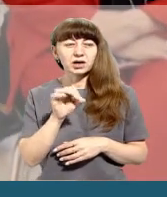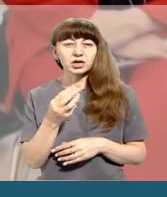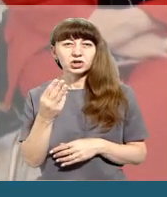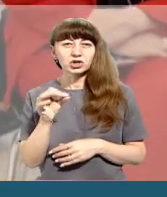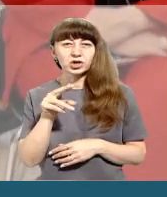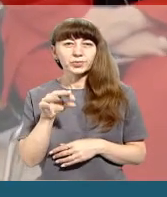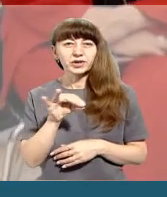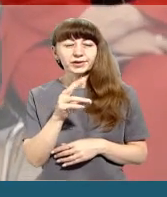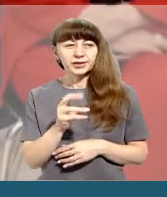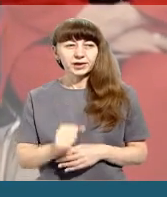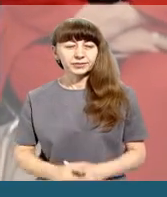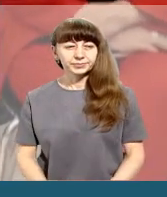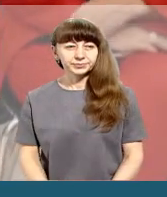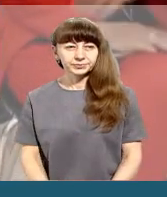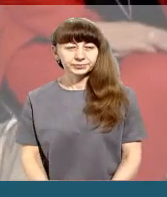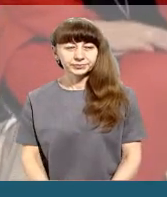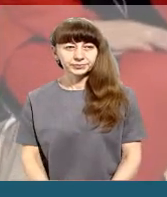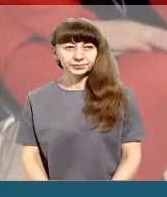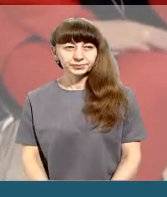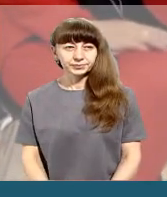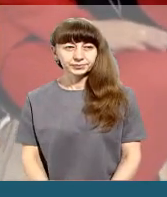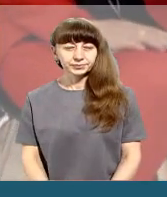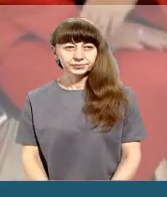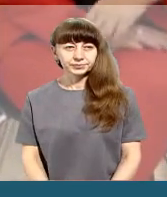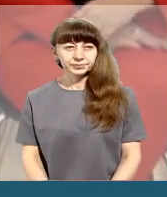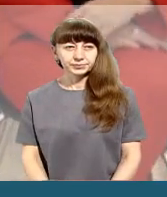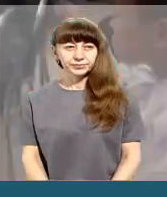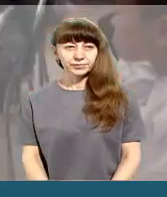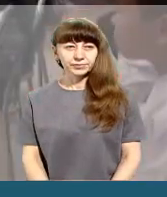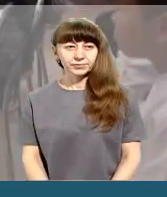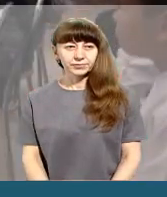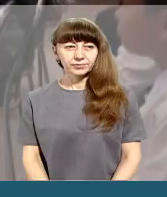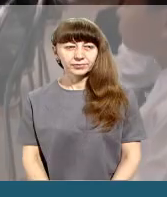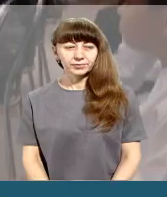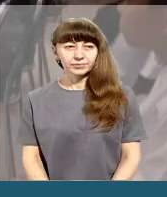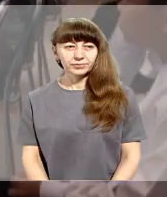мұрасы көпшілікке жария етілді. Ирина Новицкая, Алекс Сытник, Қостанай телеарнасы.